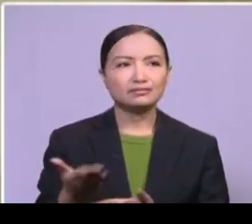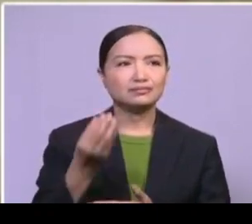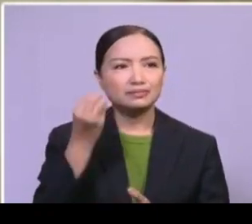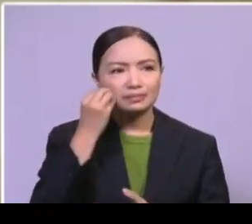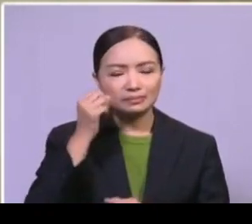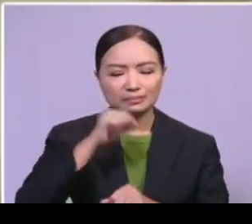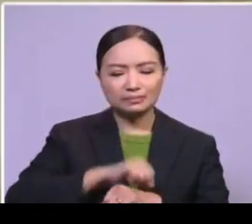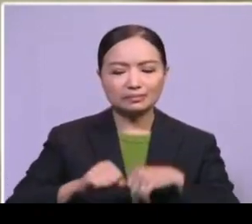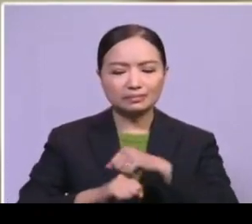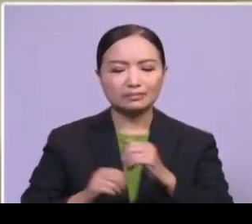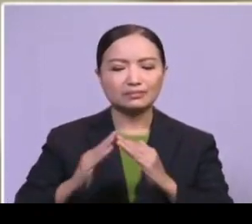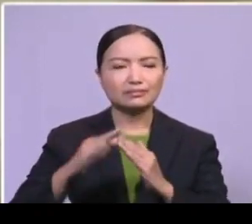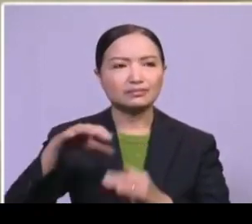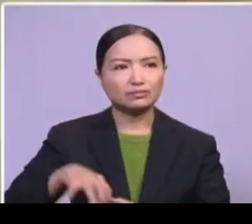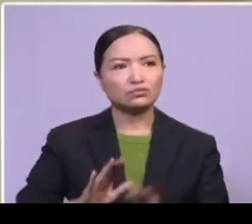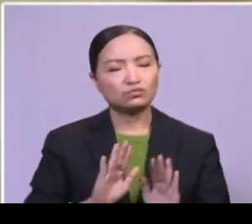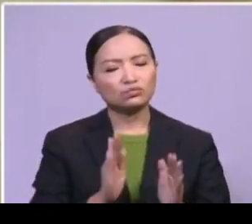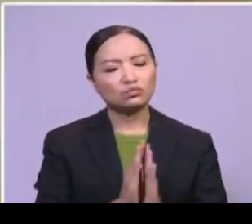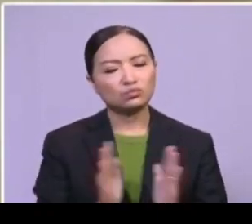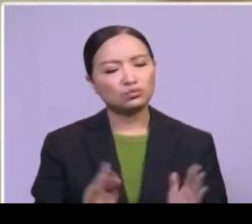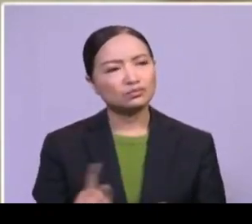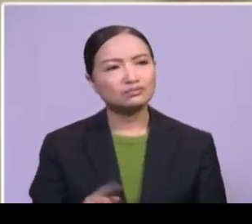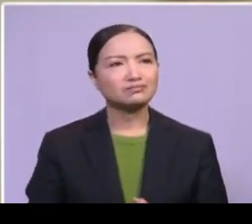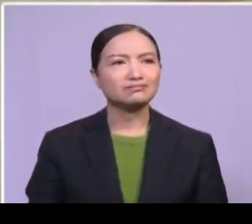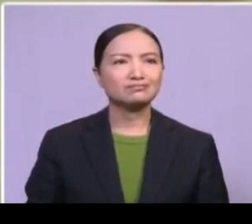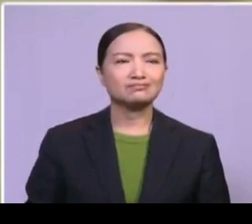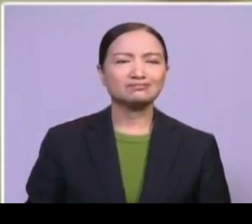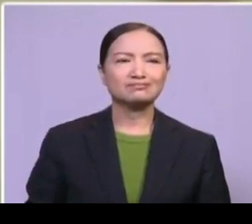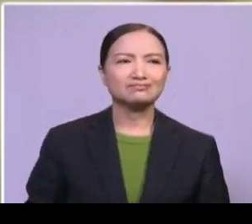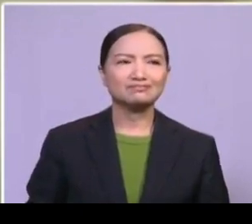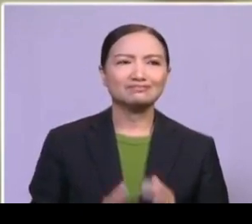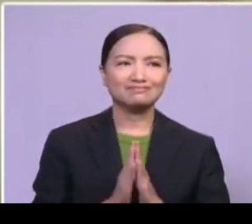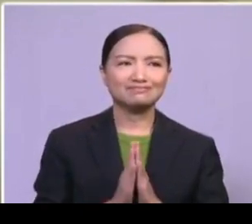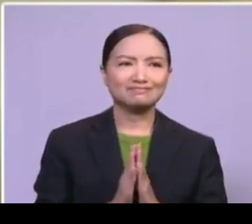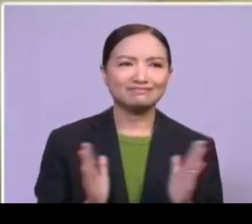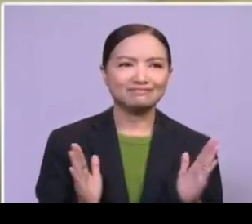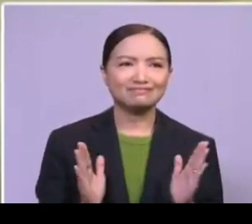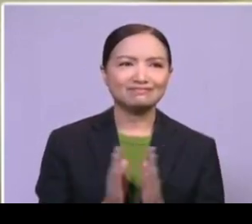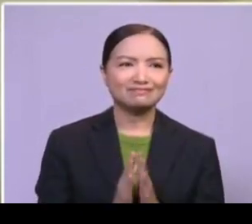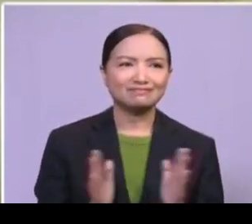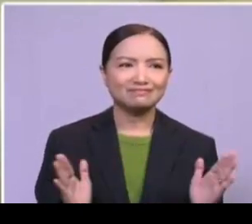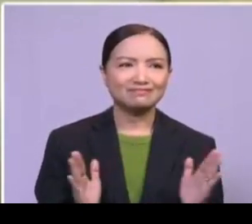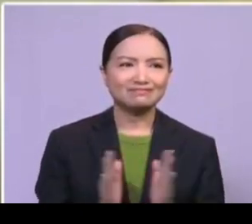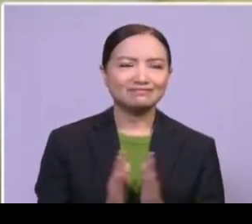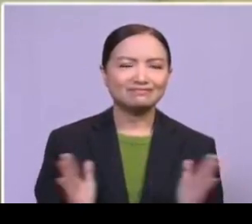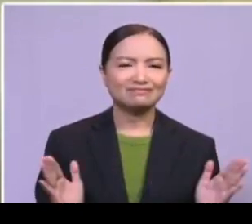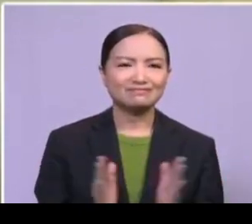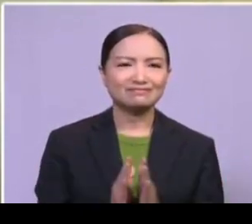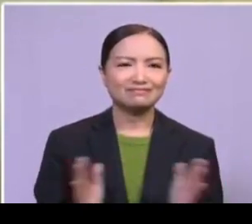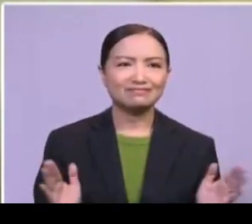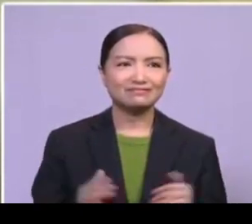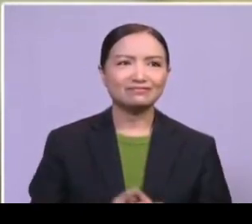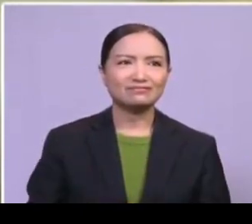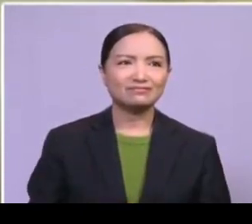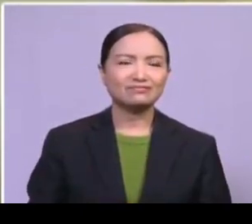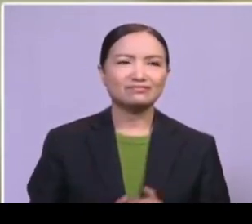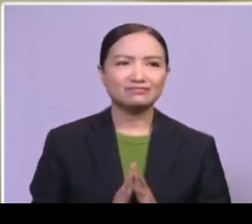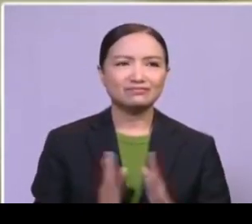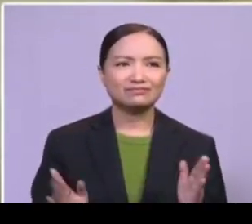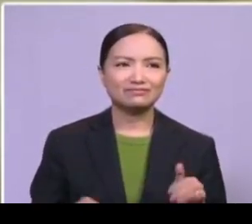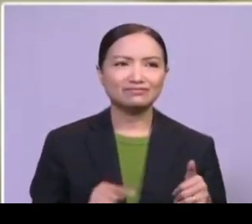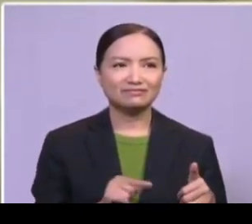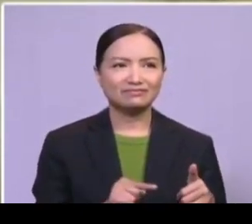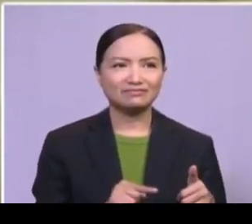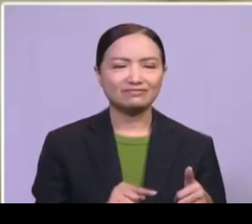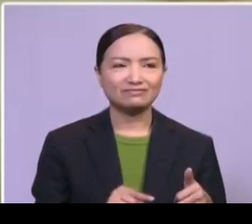ฝากขอบคุณเขายังไงครับ ก็ขอบคุณที่ทุกคนเนาะที่เจ้าของคุ